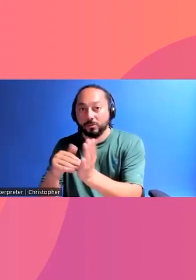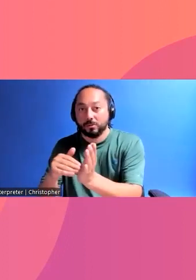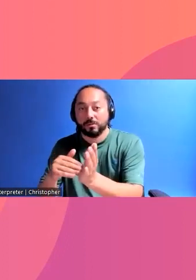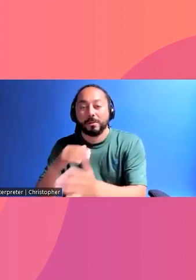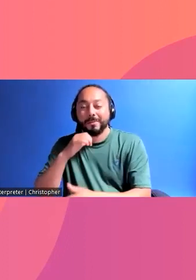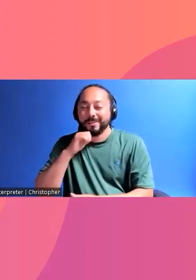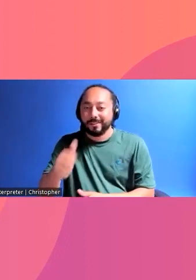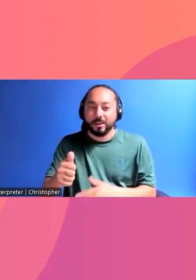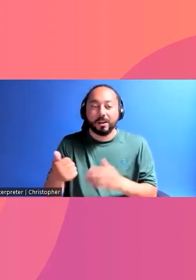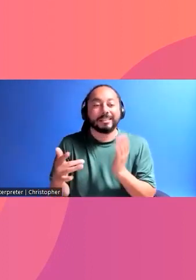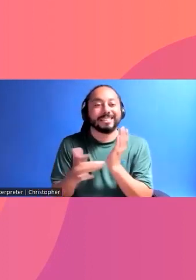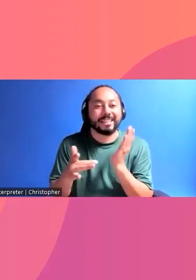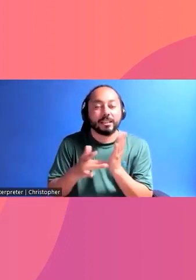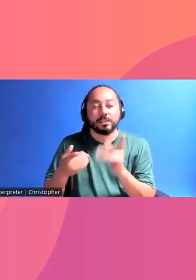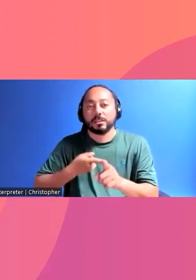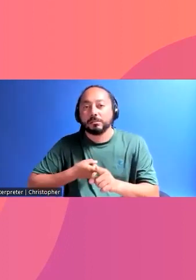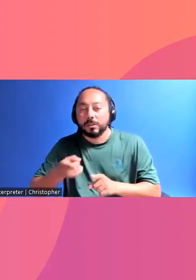ne recevaient pas le même